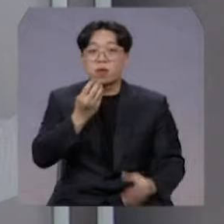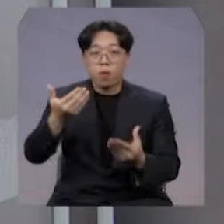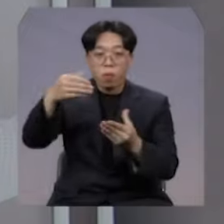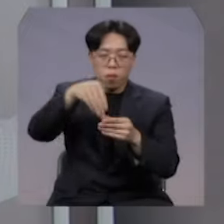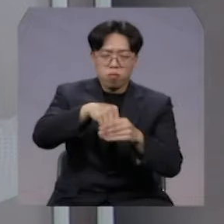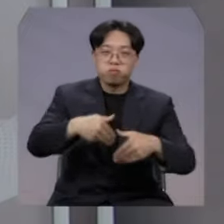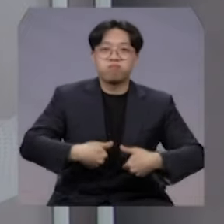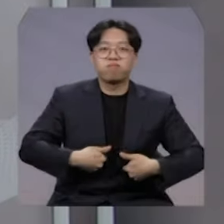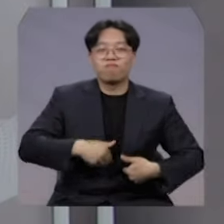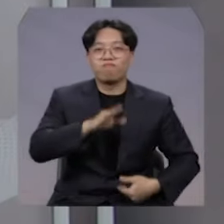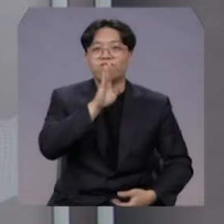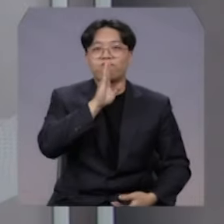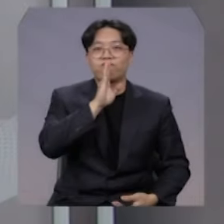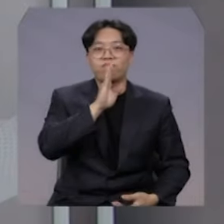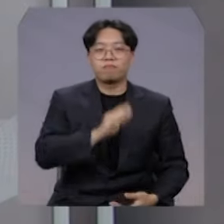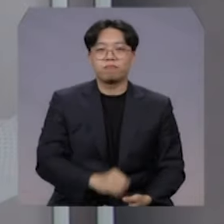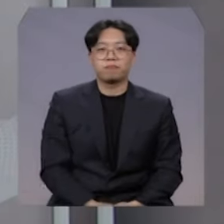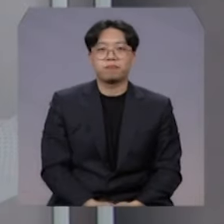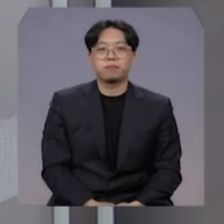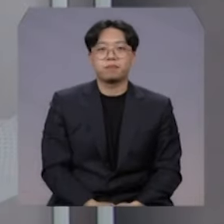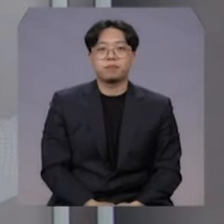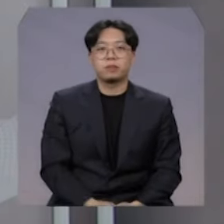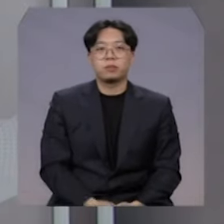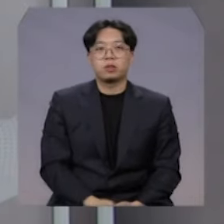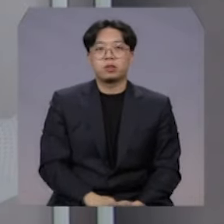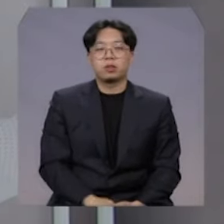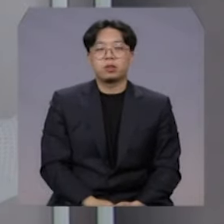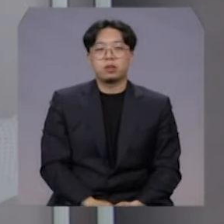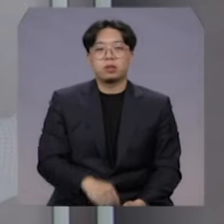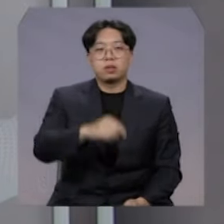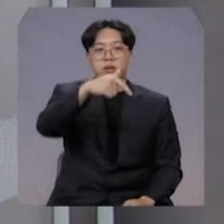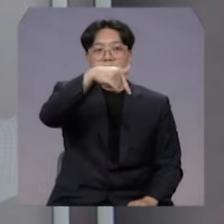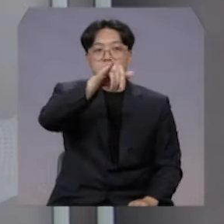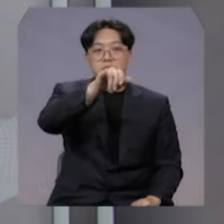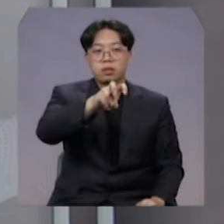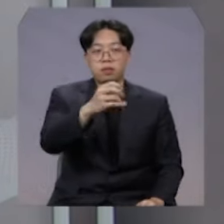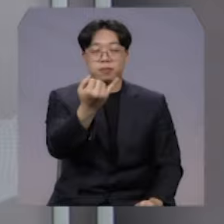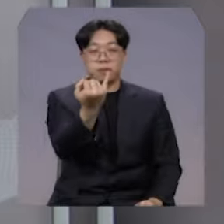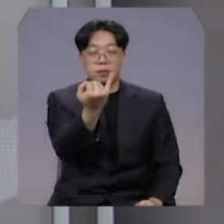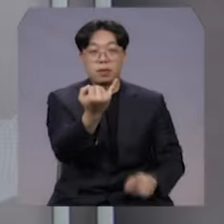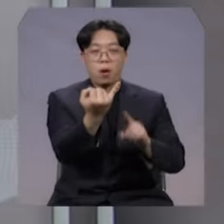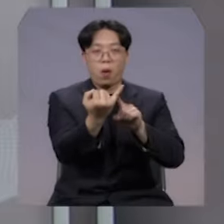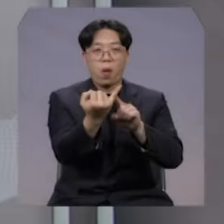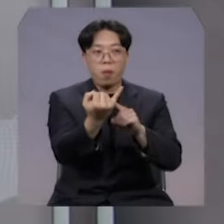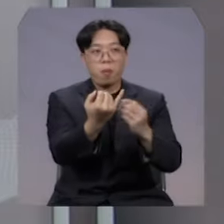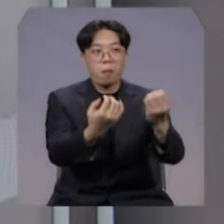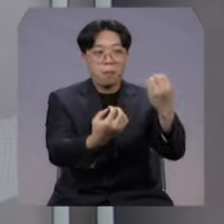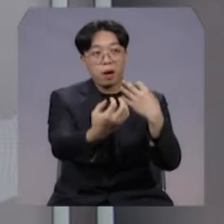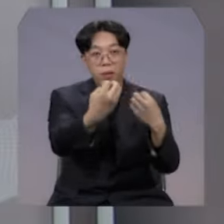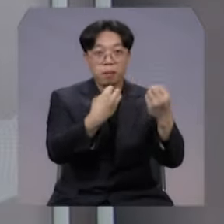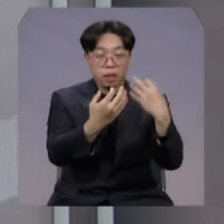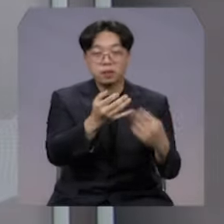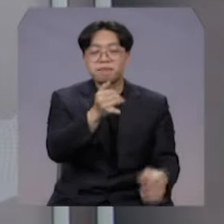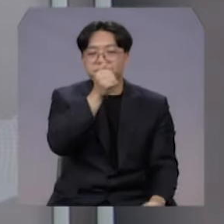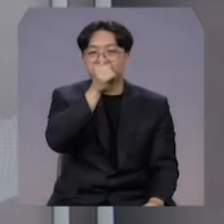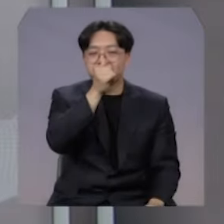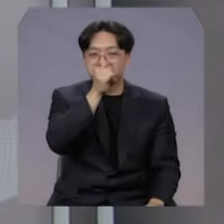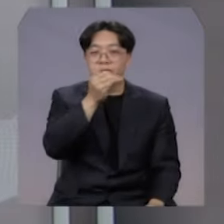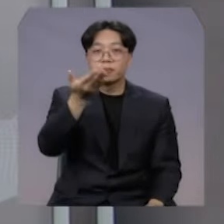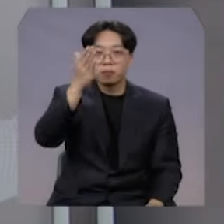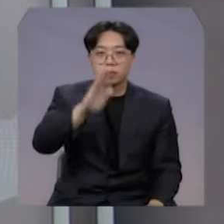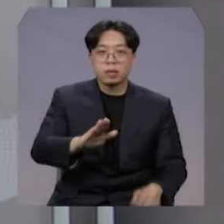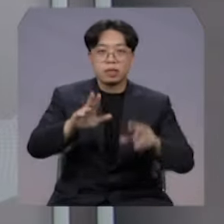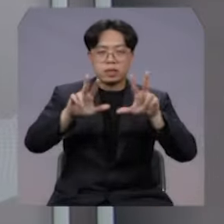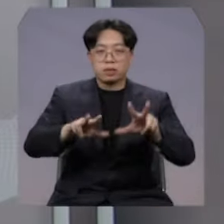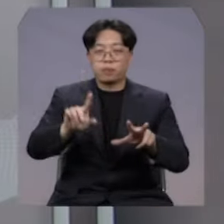물론 우리 김남희 후보께서 자세한 세목을 가지고 이렇다 저렇다 할 수 있겠지만 전체적으로 봐서는 이게